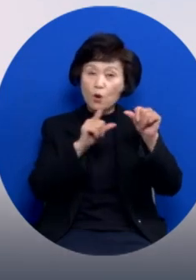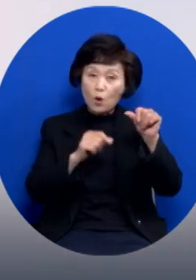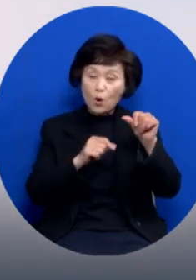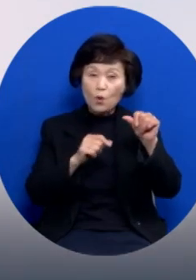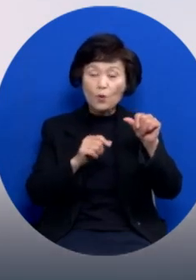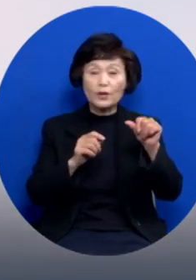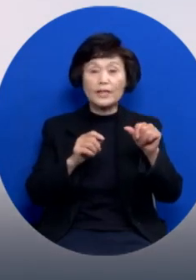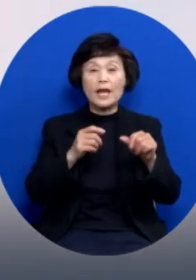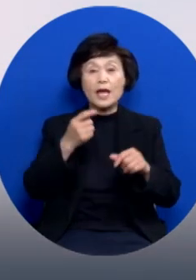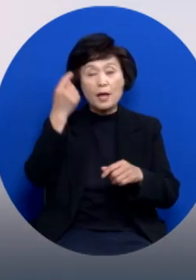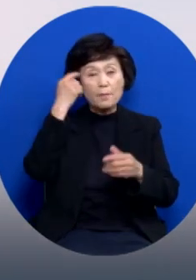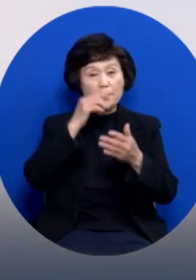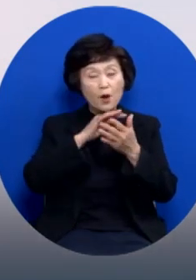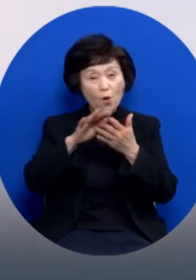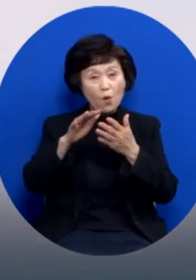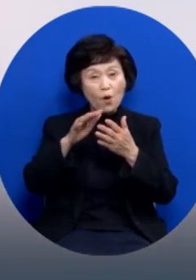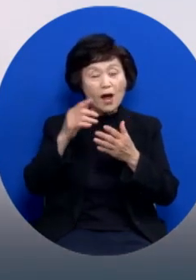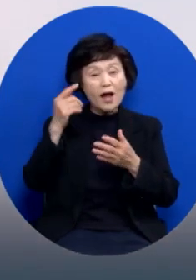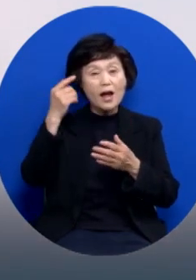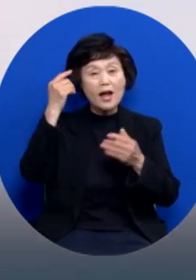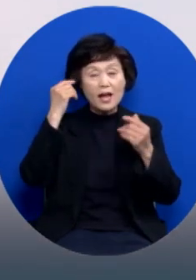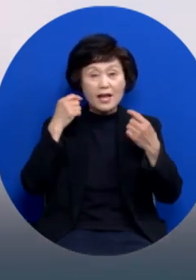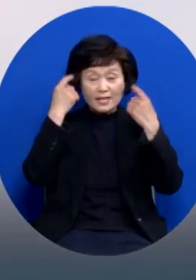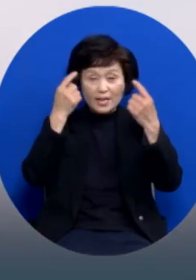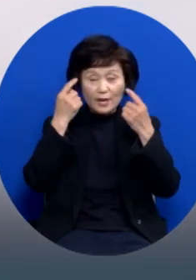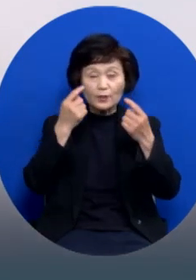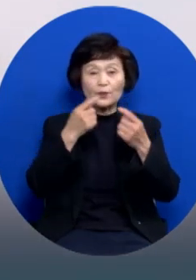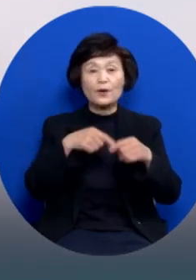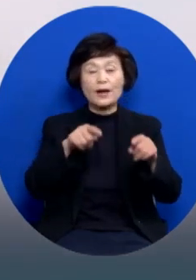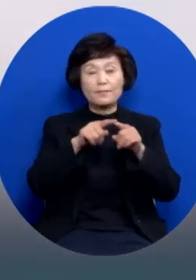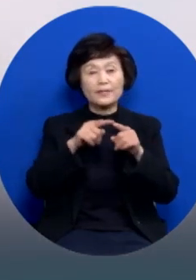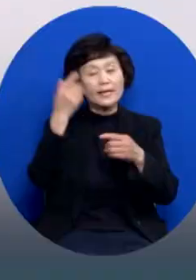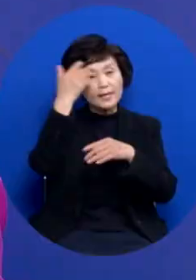오키나와 평화기행도 개최할 예정이라고 밝혔습니다.